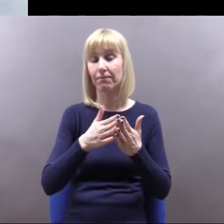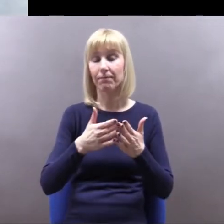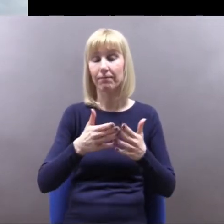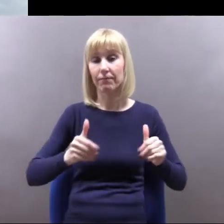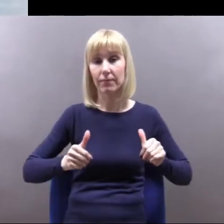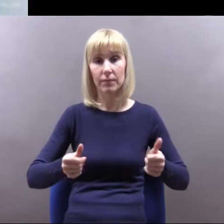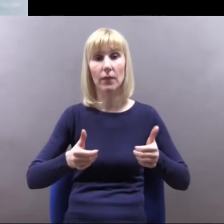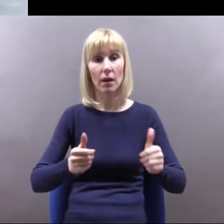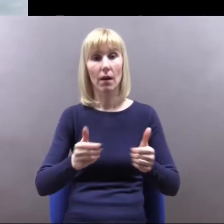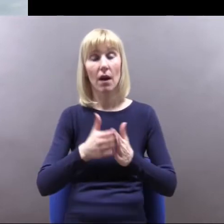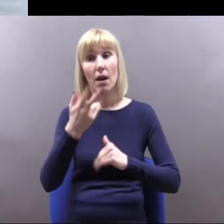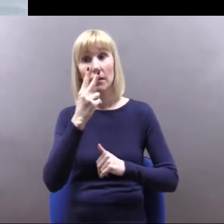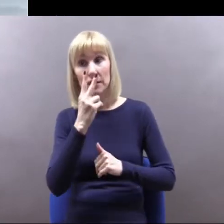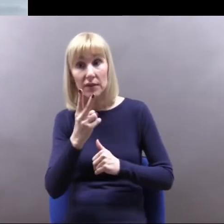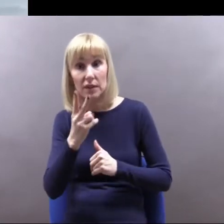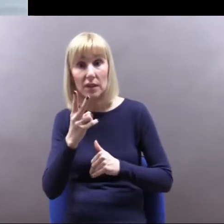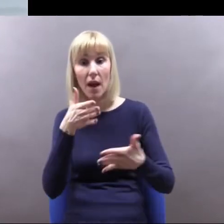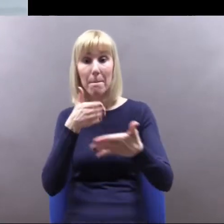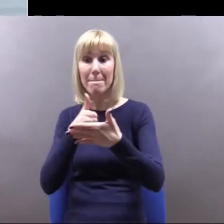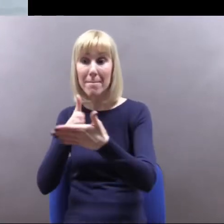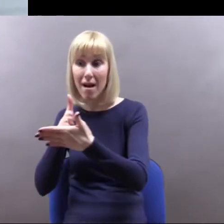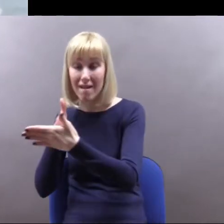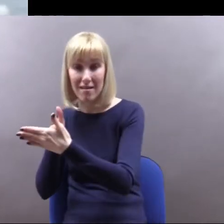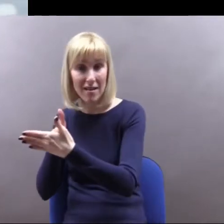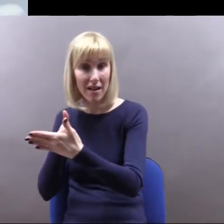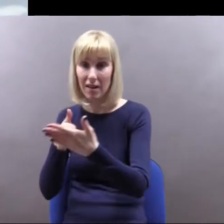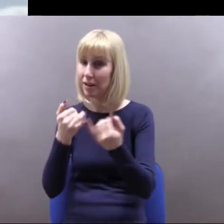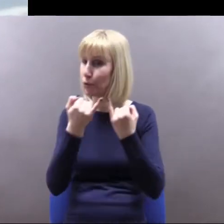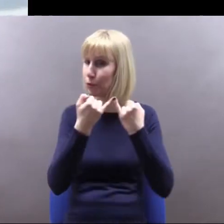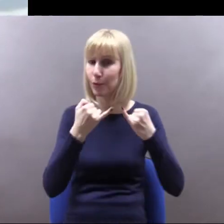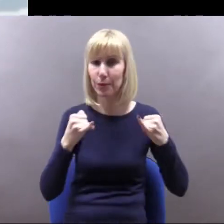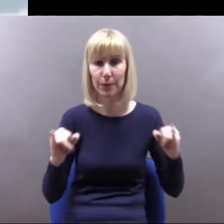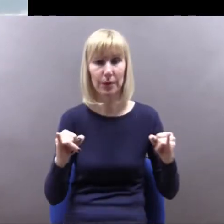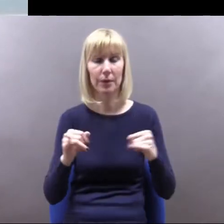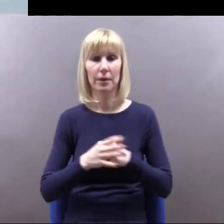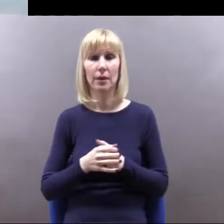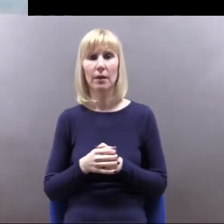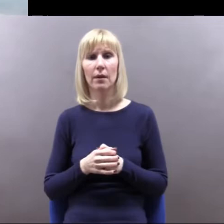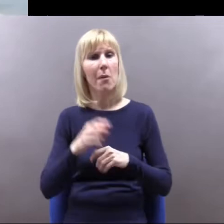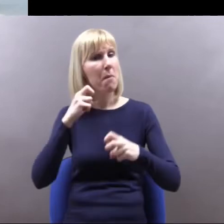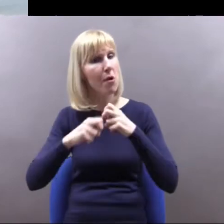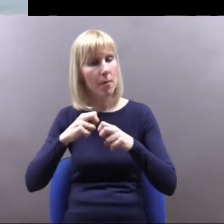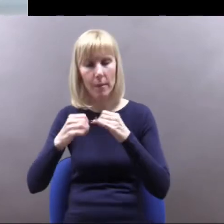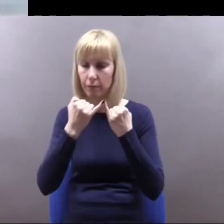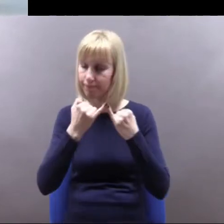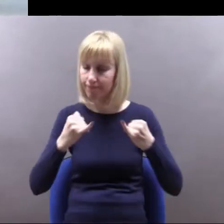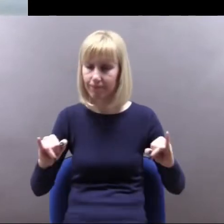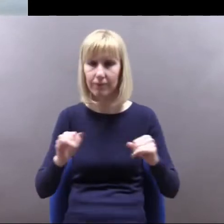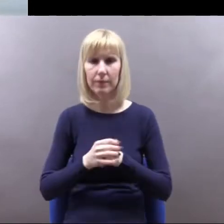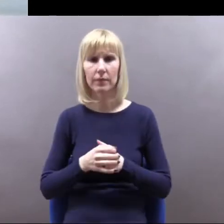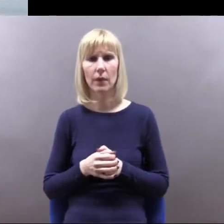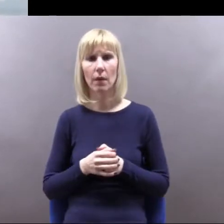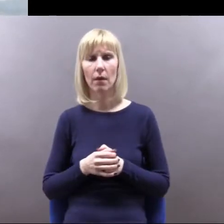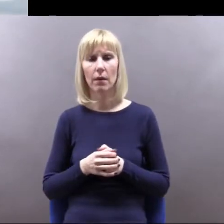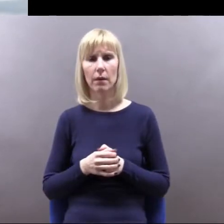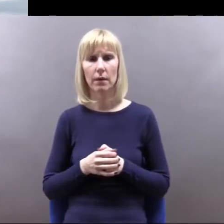będąc użytkownikiem wózka inwalidzkiego, no to napotykamy na swojej drodze mnóstwo